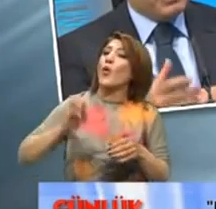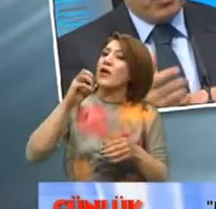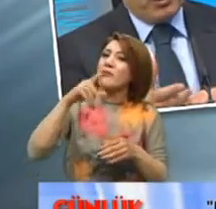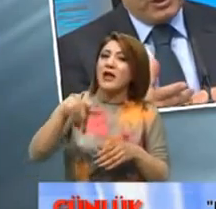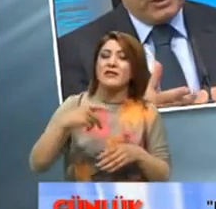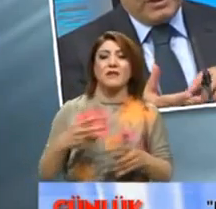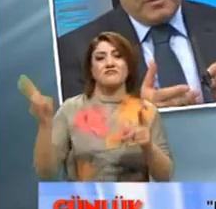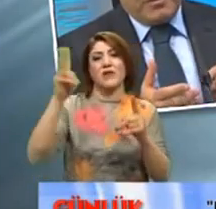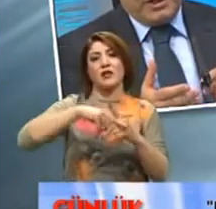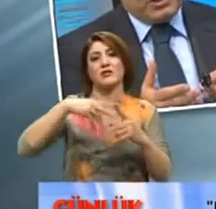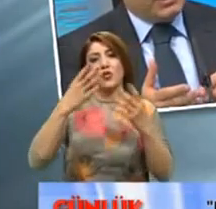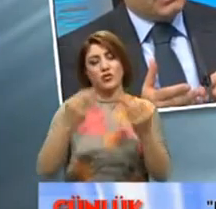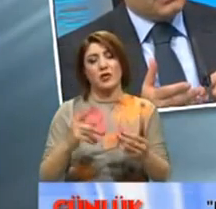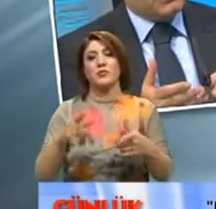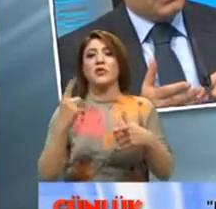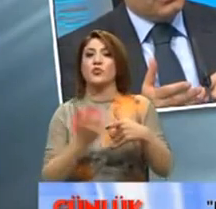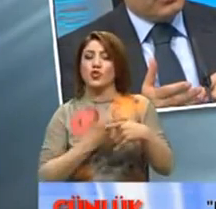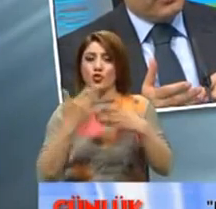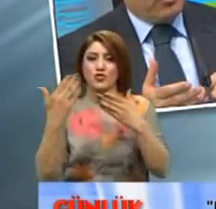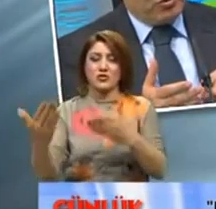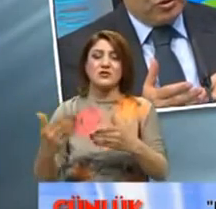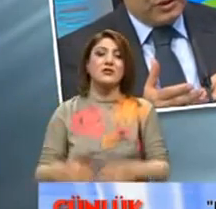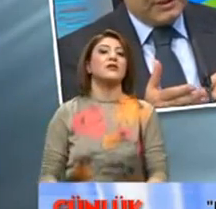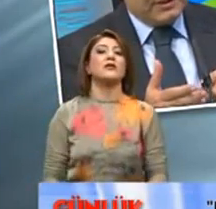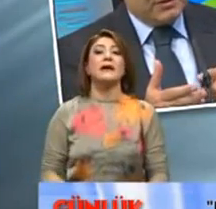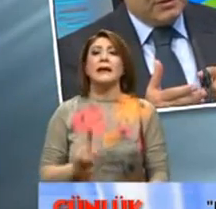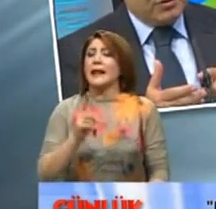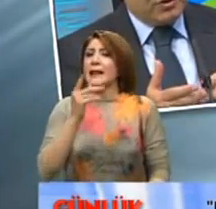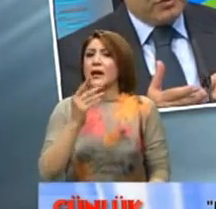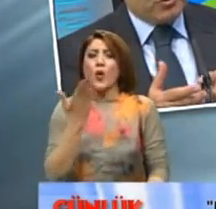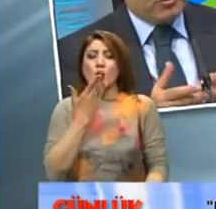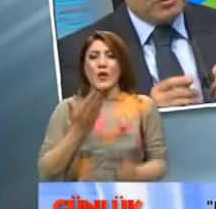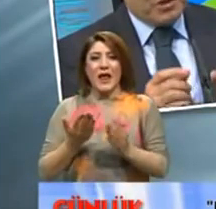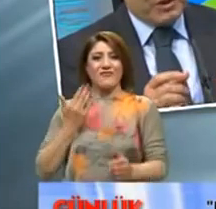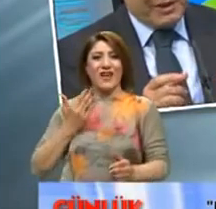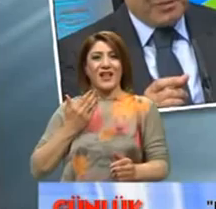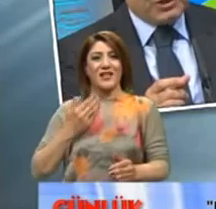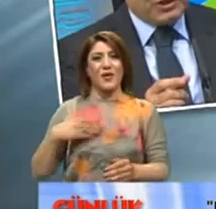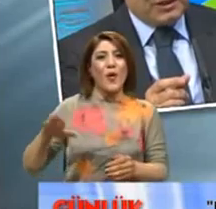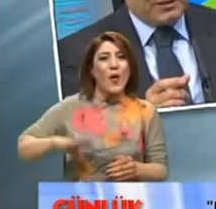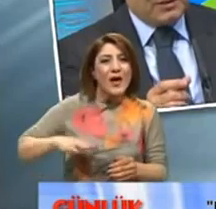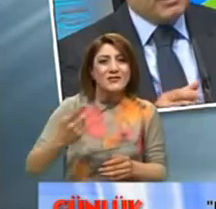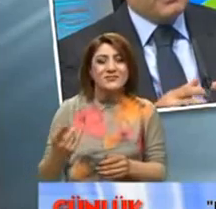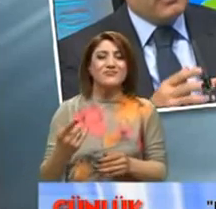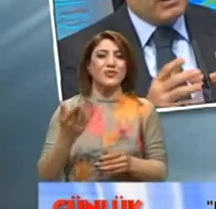sağlayabilecekleri bir proje. Evet. Ne çıkardık? İlköğretim okul öncesi, ilköğretim ve ortaöğretim manuel